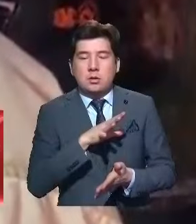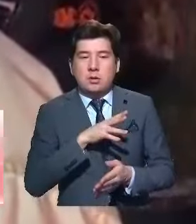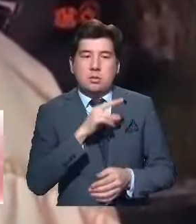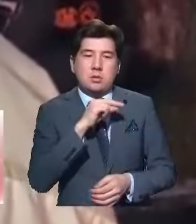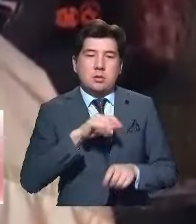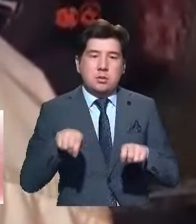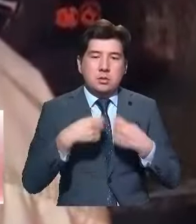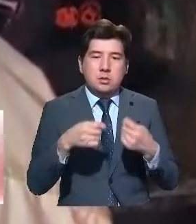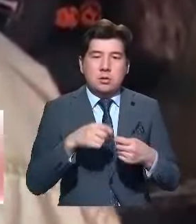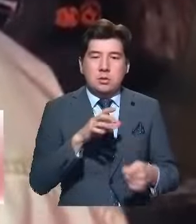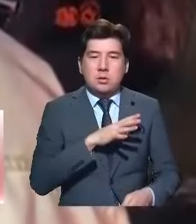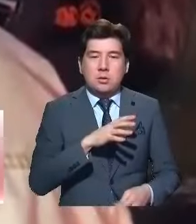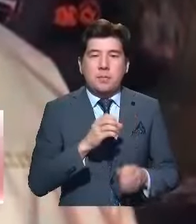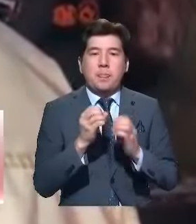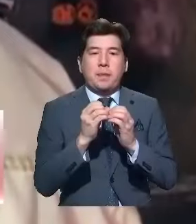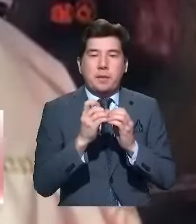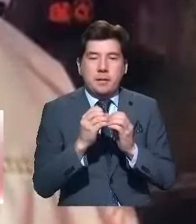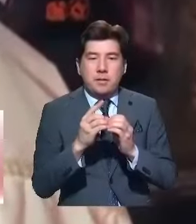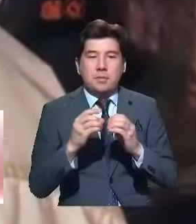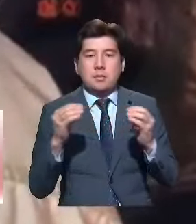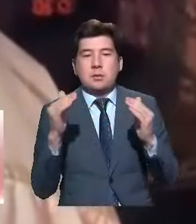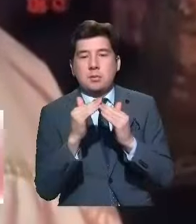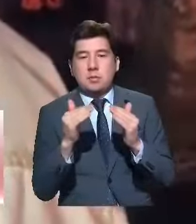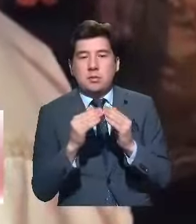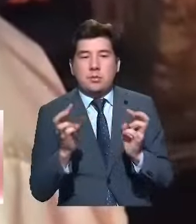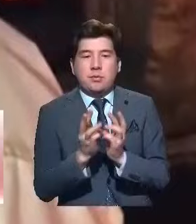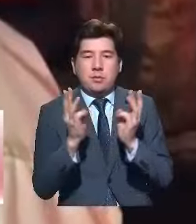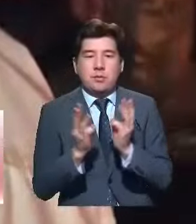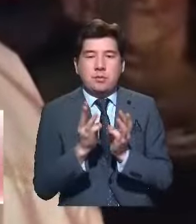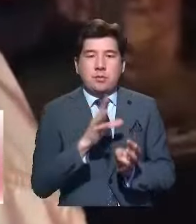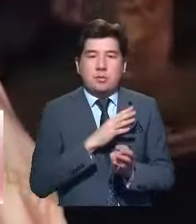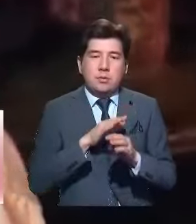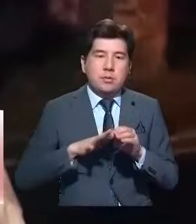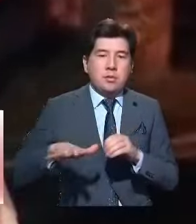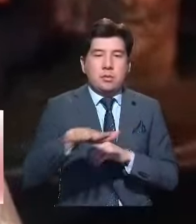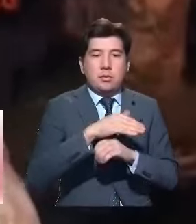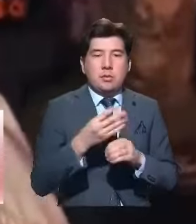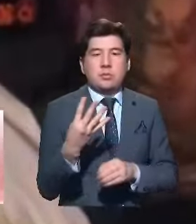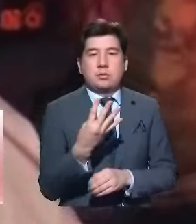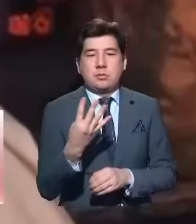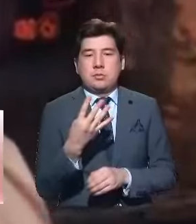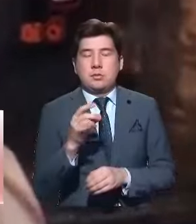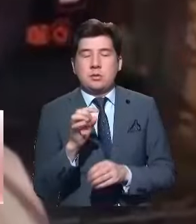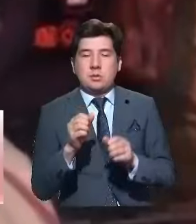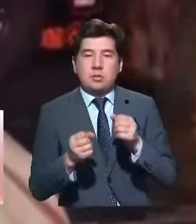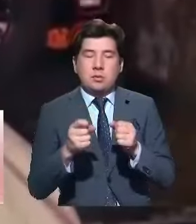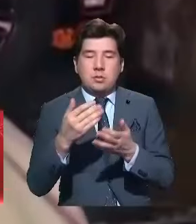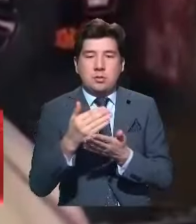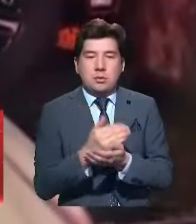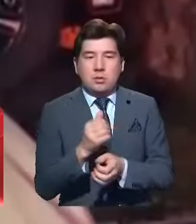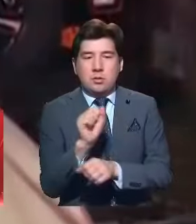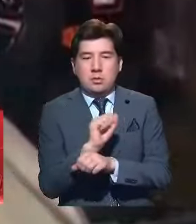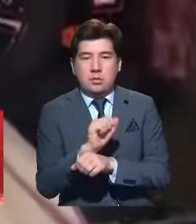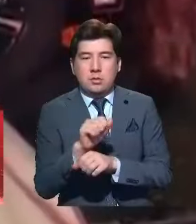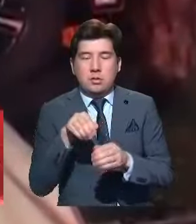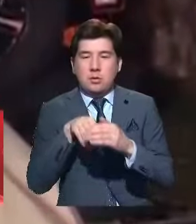Самолет упал на один из домов в парке. Из-за крушения произошло возгорание, которое распространилось еще на 4 трейлера. Жильцы 3 трейлеров смогли выбраться